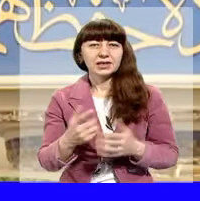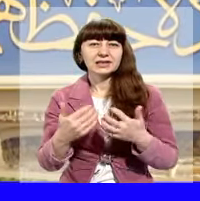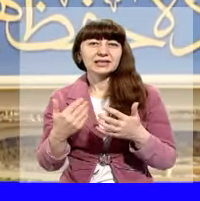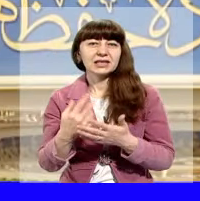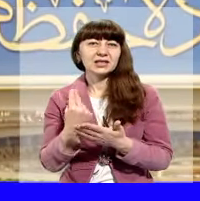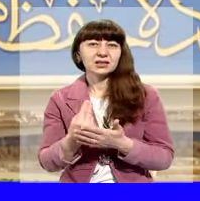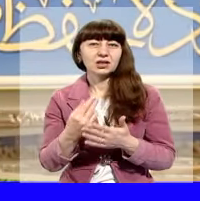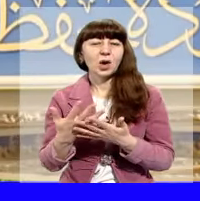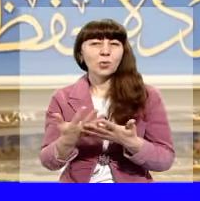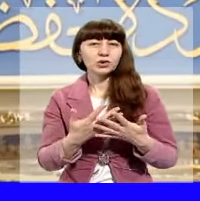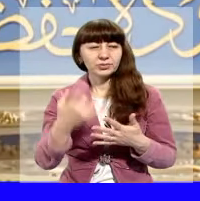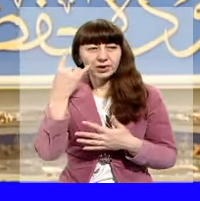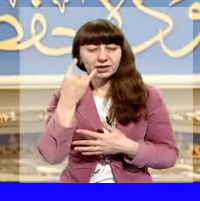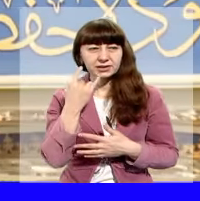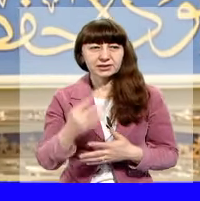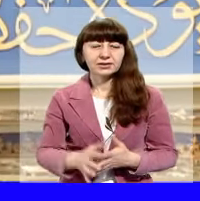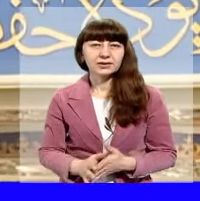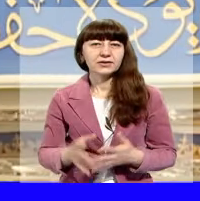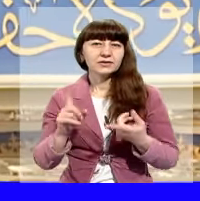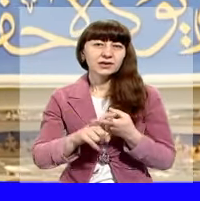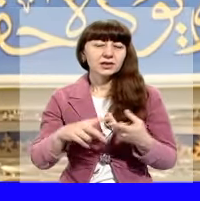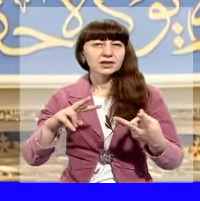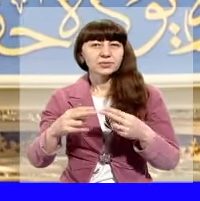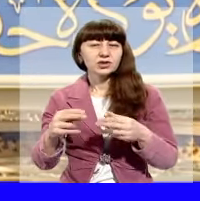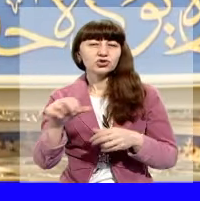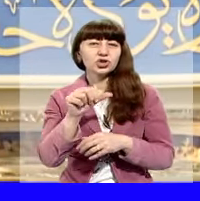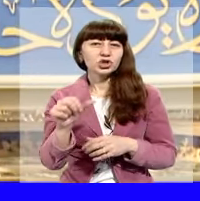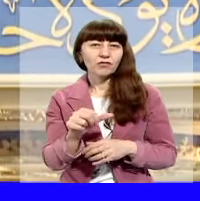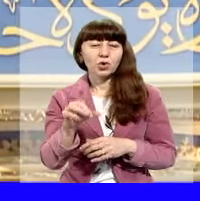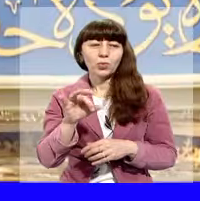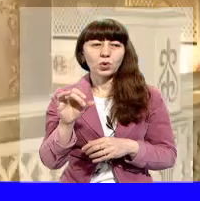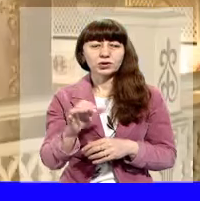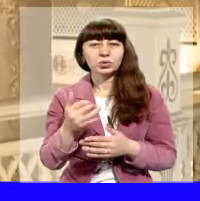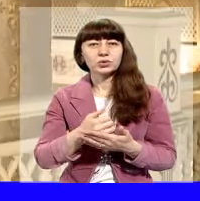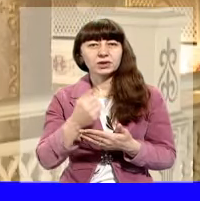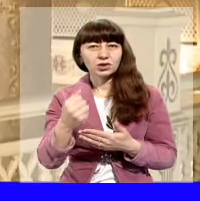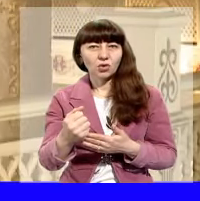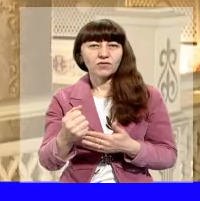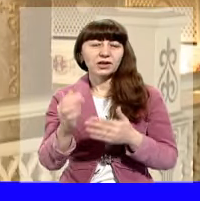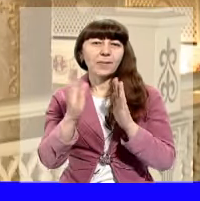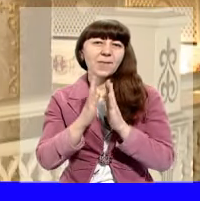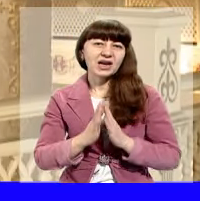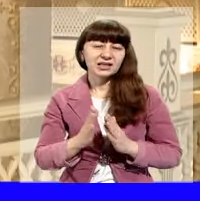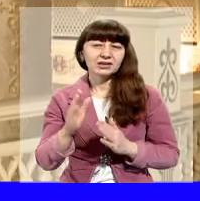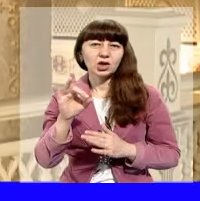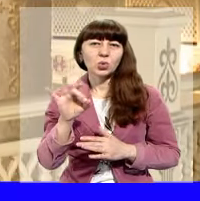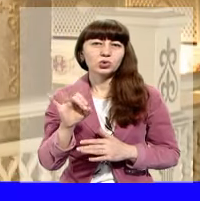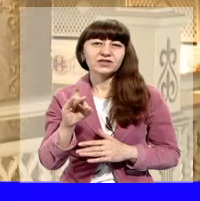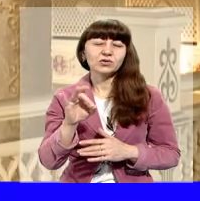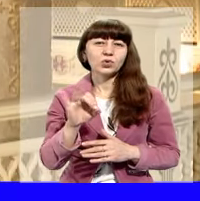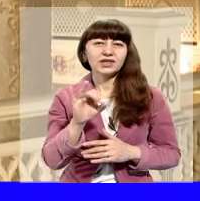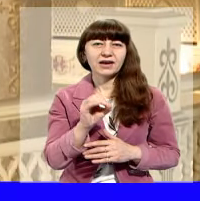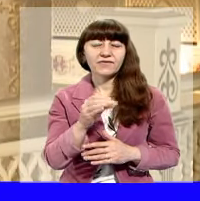ауысуына байланысты намаз уақыттары мен ауыз бекіту, ауыз ашар уақыттары белгіленген. Жалпы биыл қасиетті Рамазан